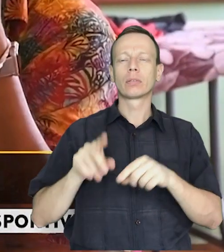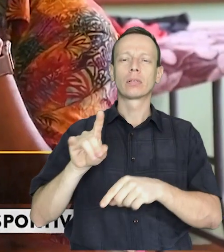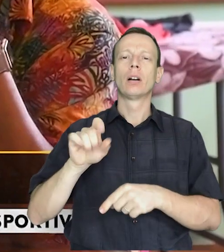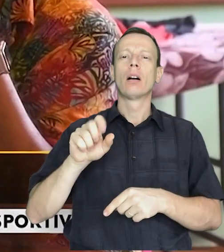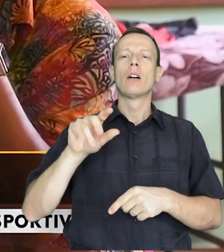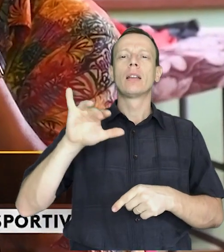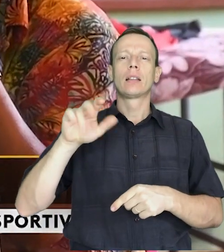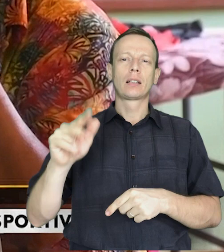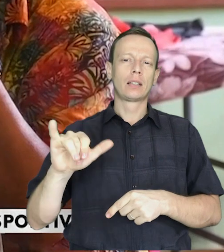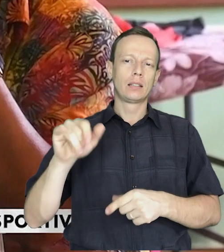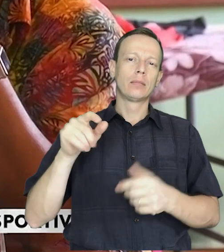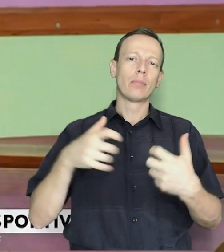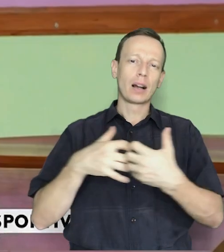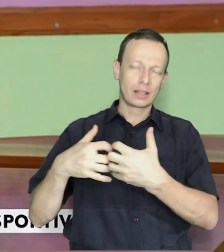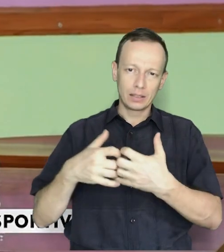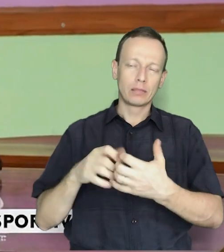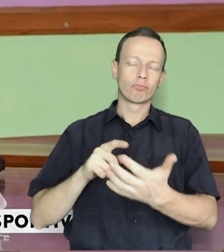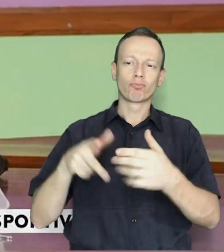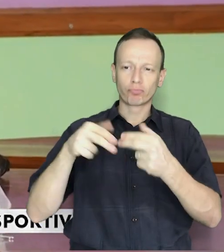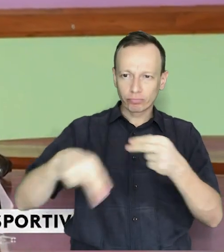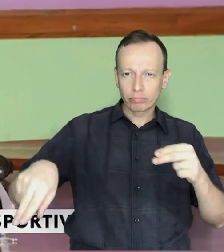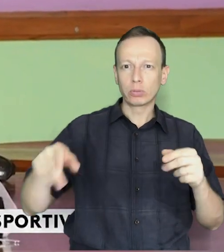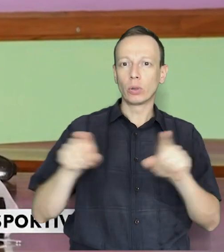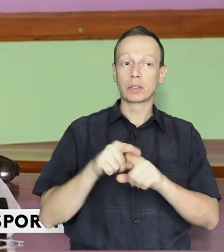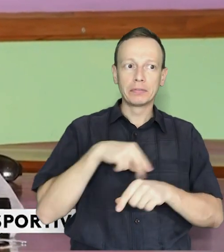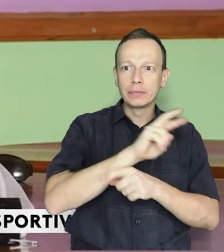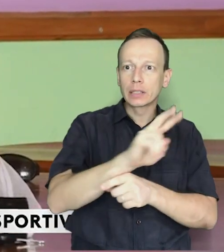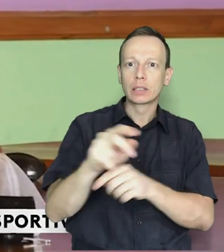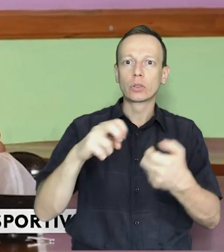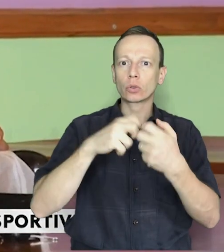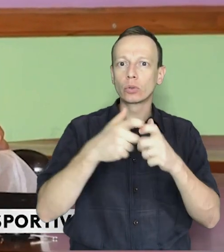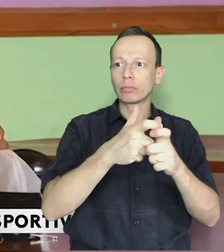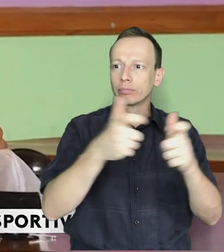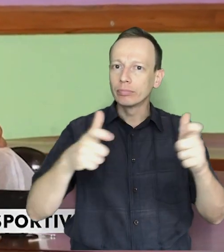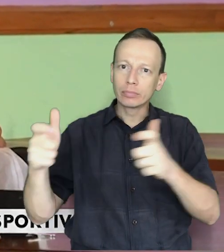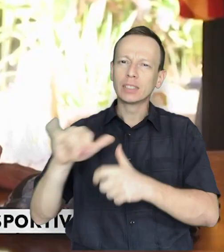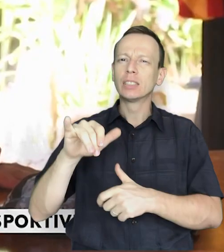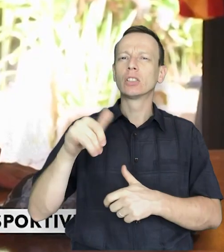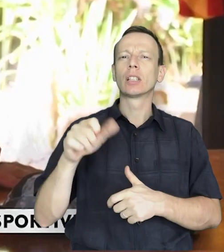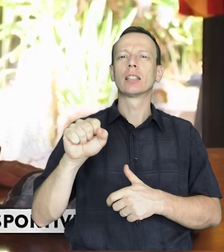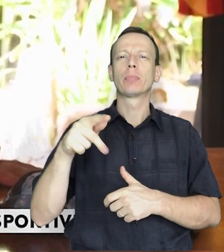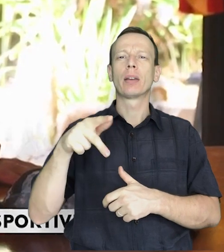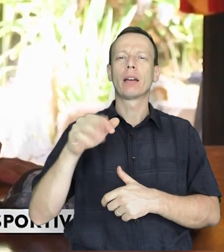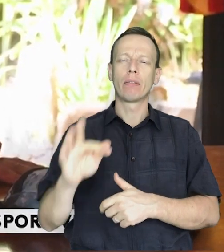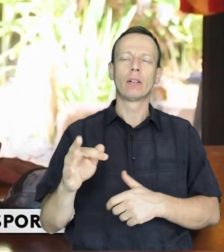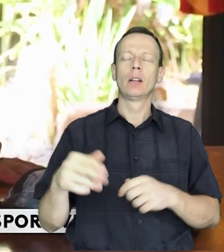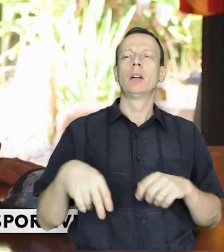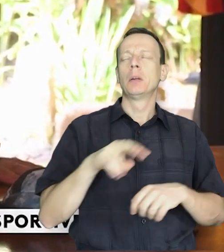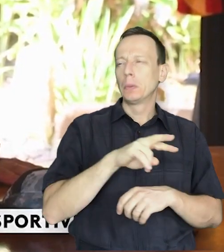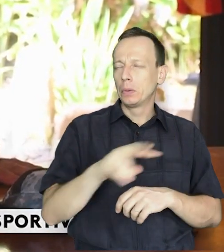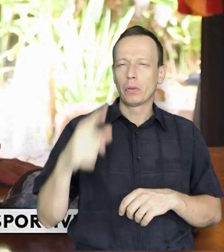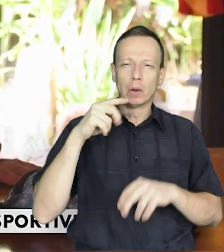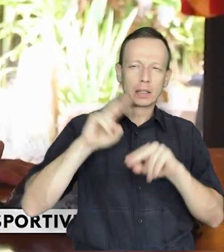Marquises. L'occasion aussi de faire un tour d'horizon des structures dépendantes de l'IJSPF, des aménagements, des rénovations à